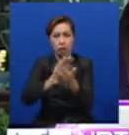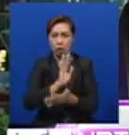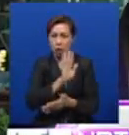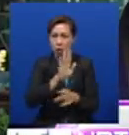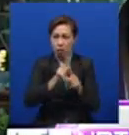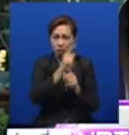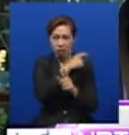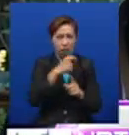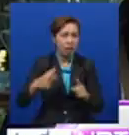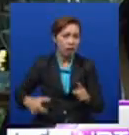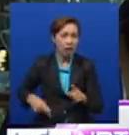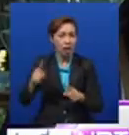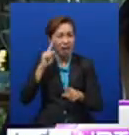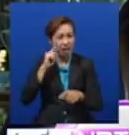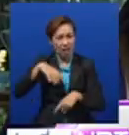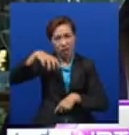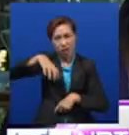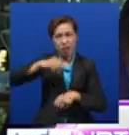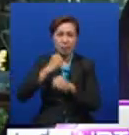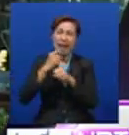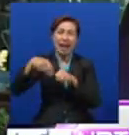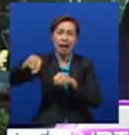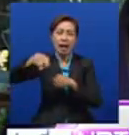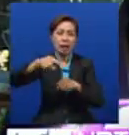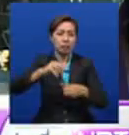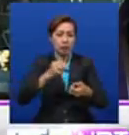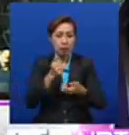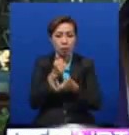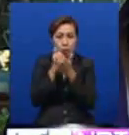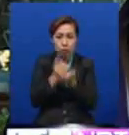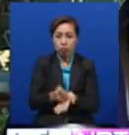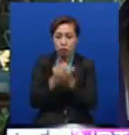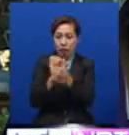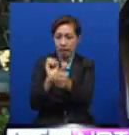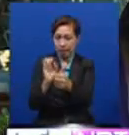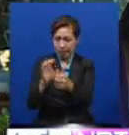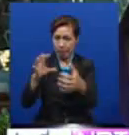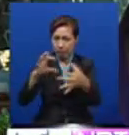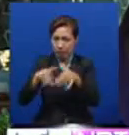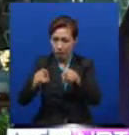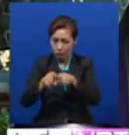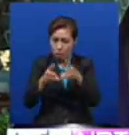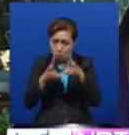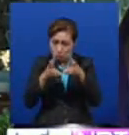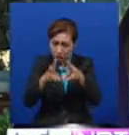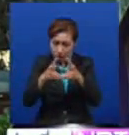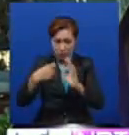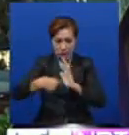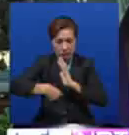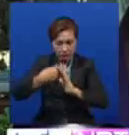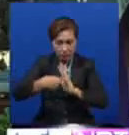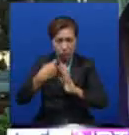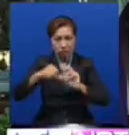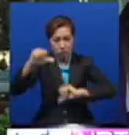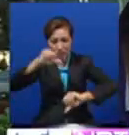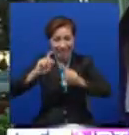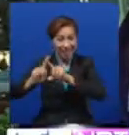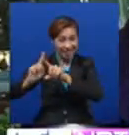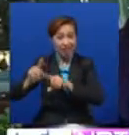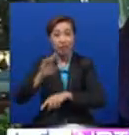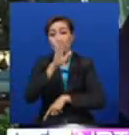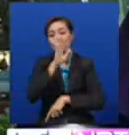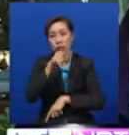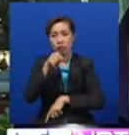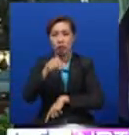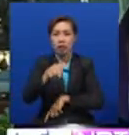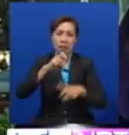ารสนเทศทรัพยากรน้ำองค์กรมหาชนเนี่ยโดยท่านดร.ระยนเนี่ยเข้ามาให้แนวคิดในเรื่องการหลักการและเหตุผลในด้านทางวิทยาศาสตร์เวลาที่สิ่ง